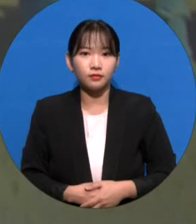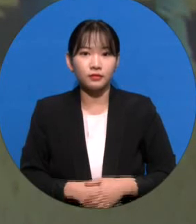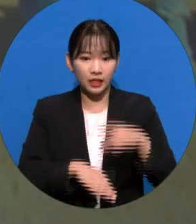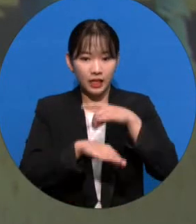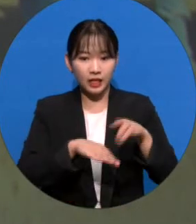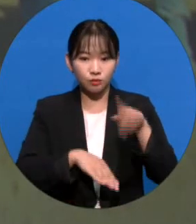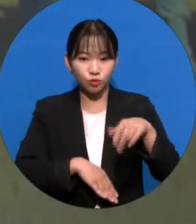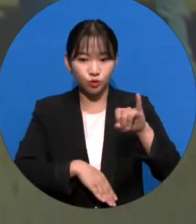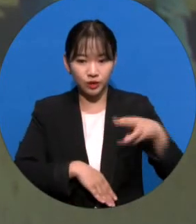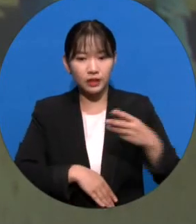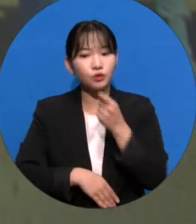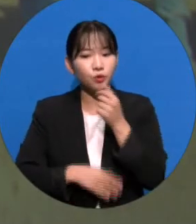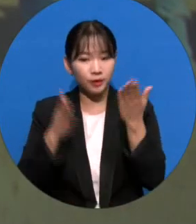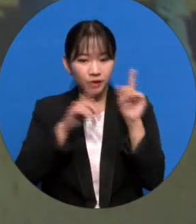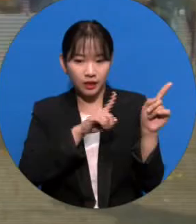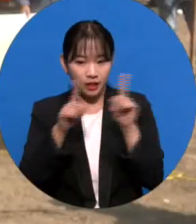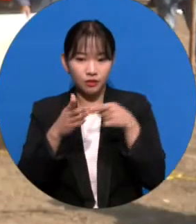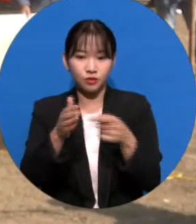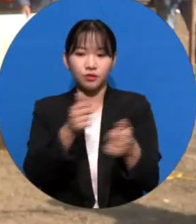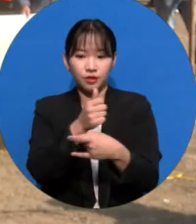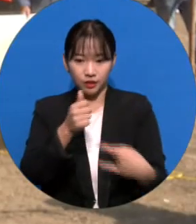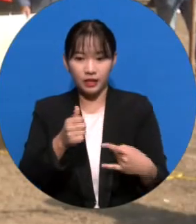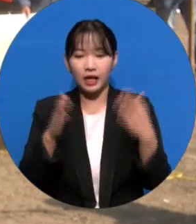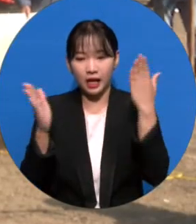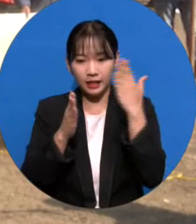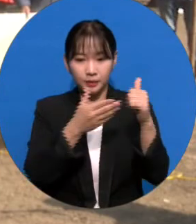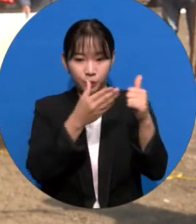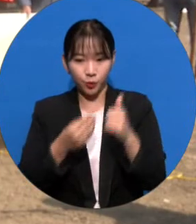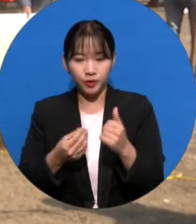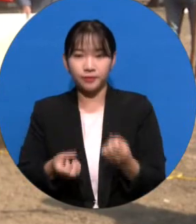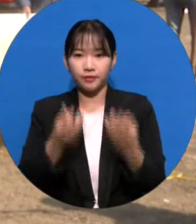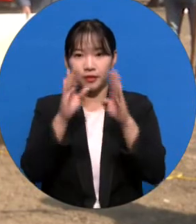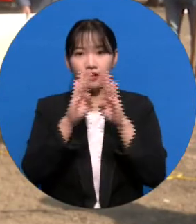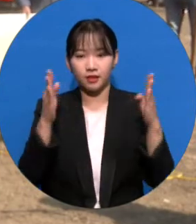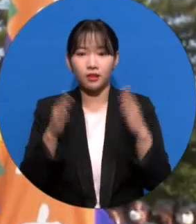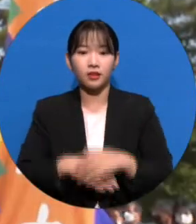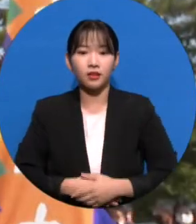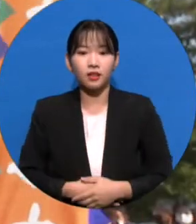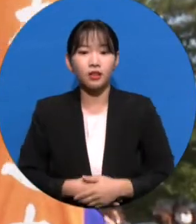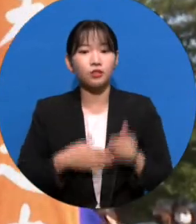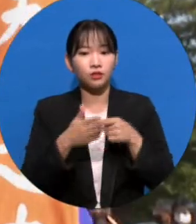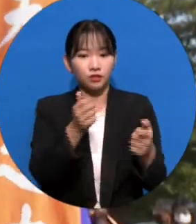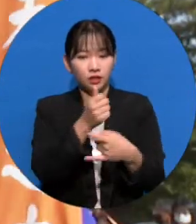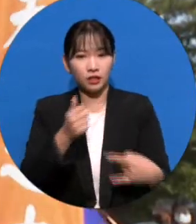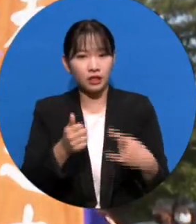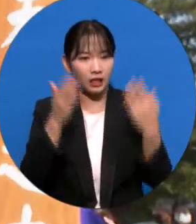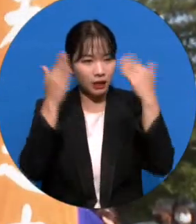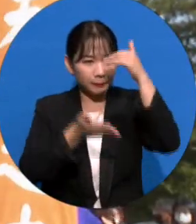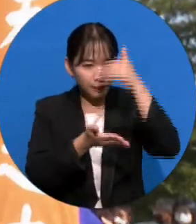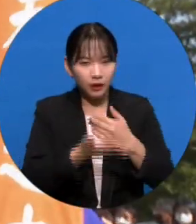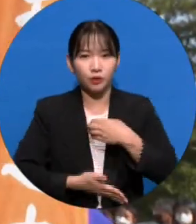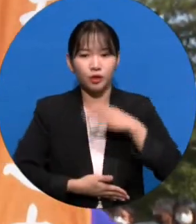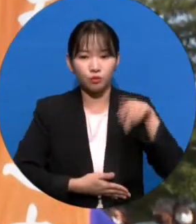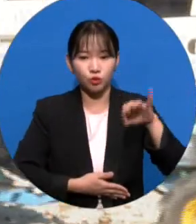해남군 북일면 작은 학교 살리기 에 추진위원회가 학생 모심 캠페인을 시작했습니다 주된 위원회는 폐교 위기에 부결